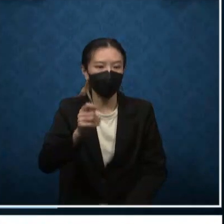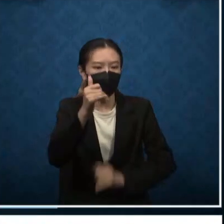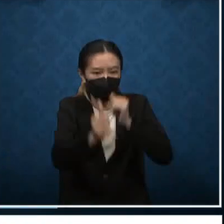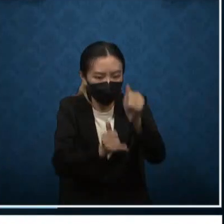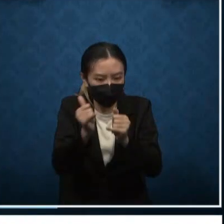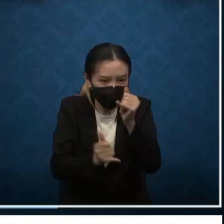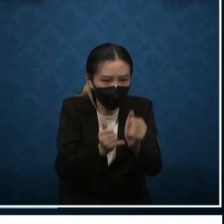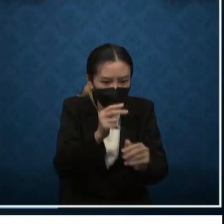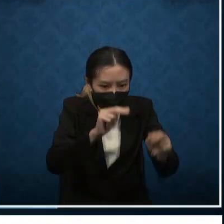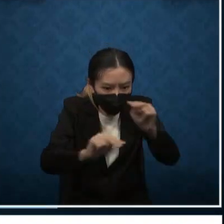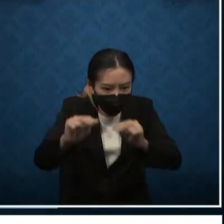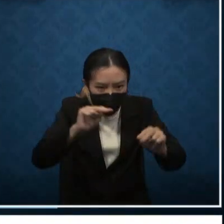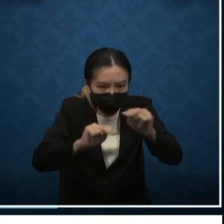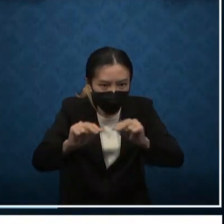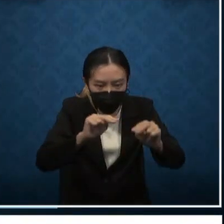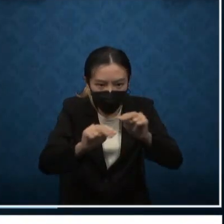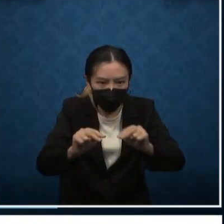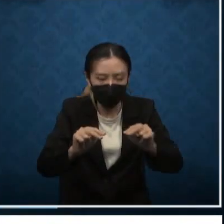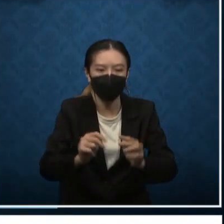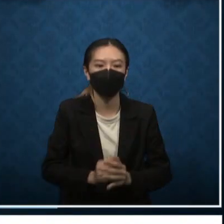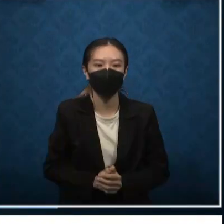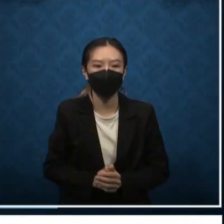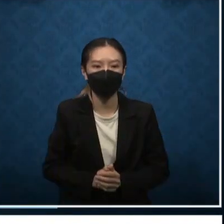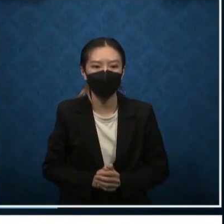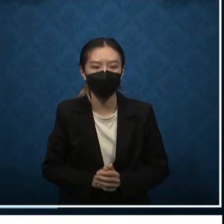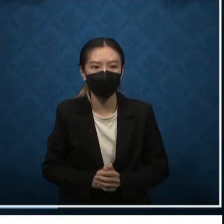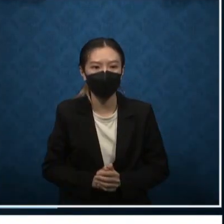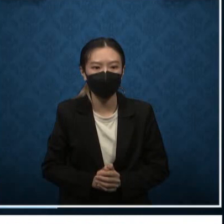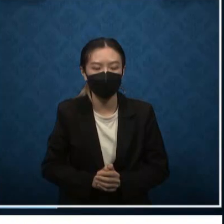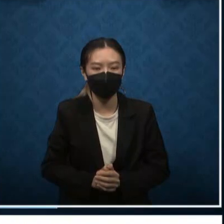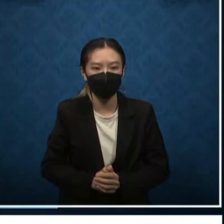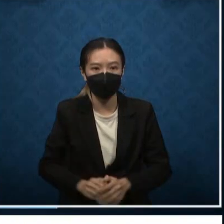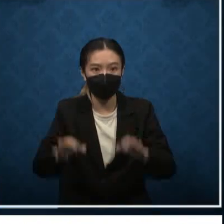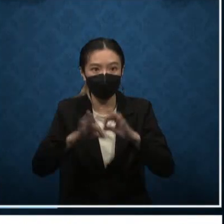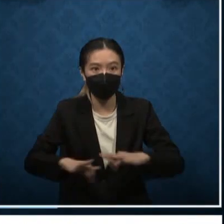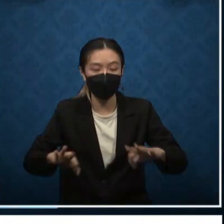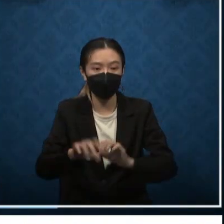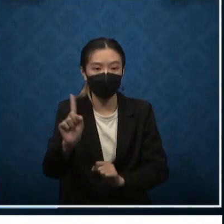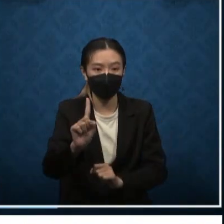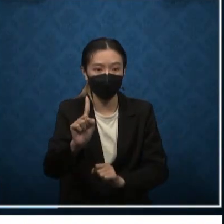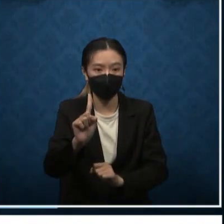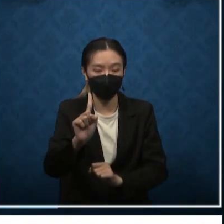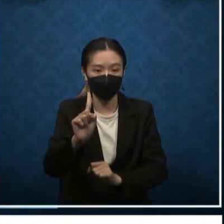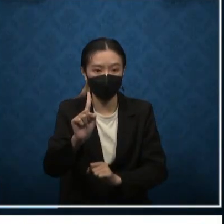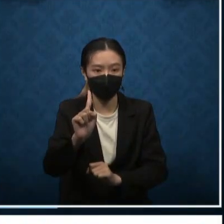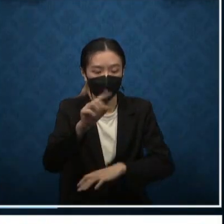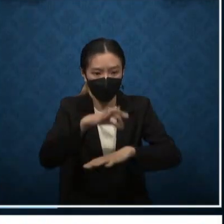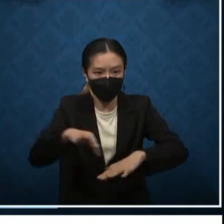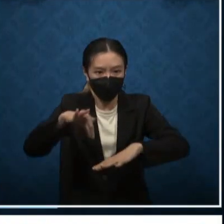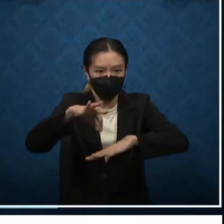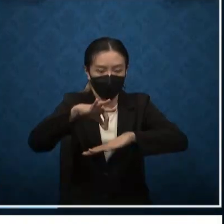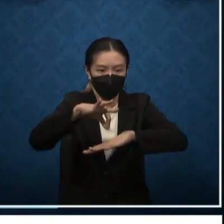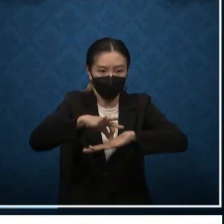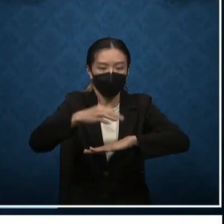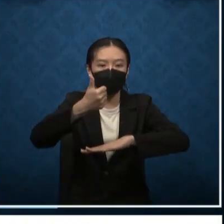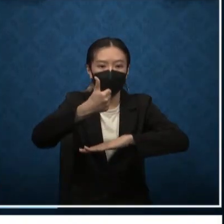โดยใช้หลกการทำงาน 5 ขอเปตัชีวัตรและโยเธเป็น่า ควรจะแต่งตั้งประหัดอำเภอ ต้ส่ำเภอพันาการอำ